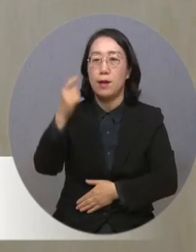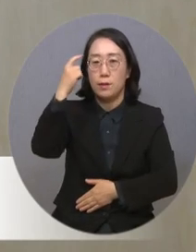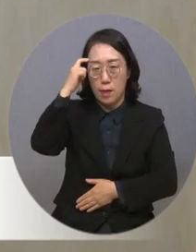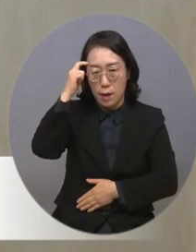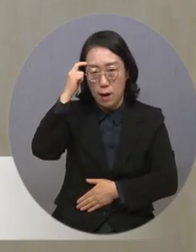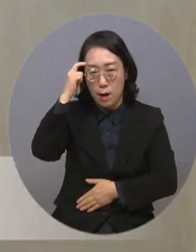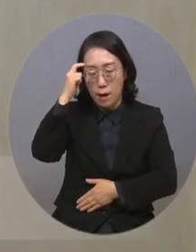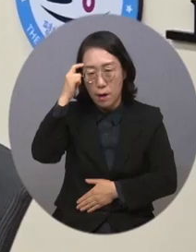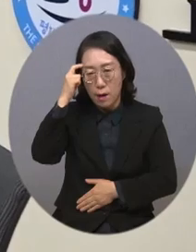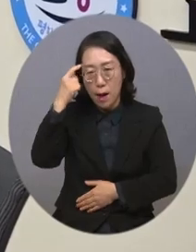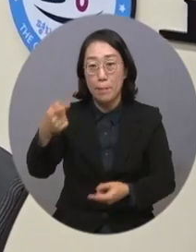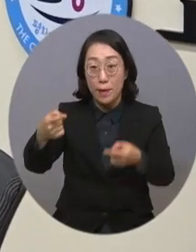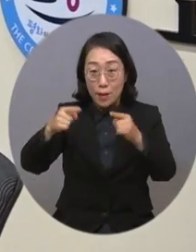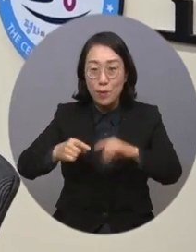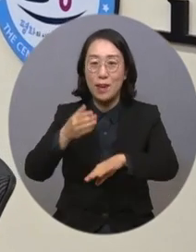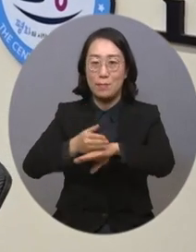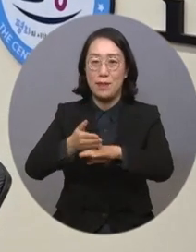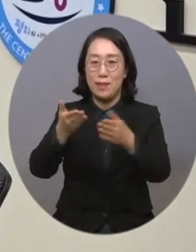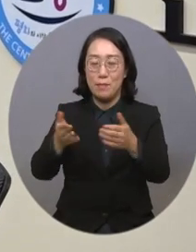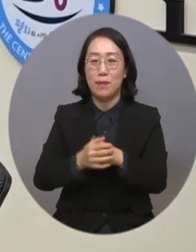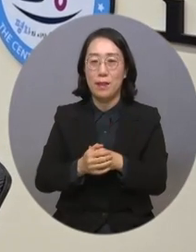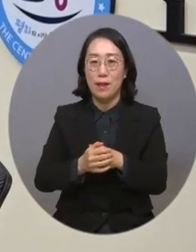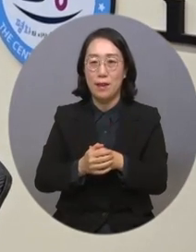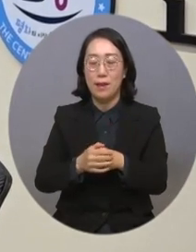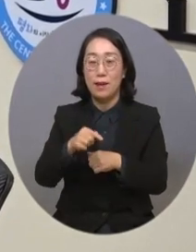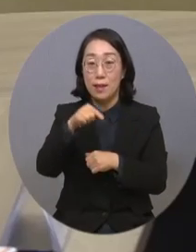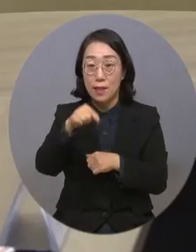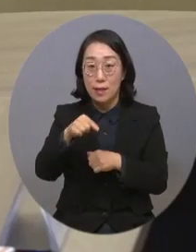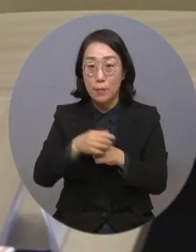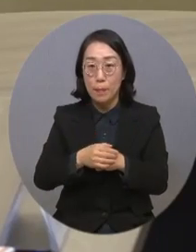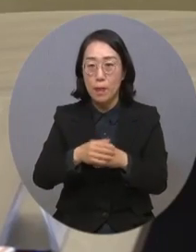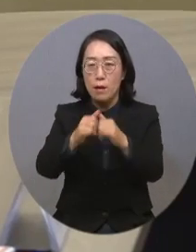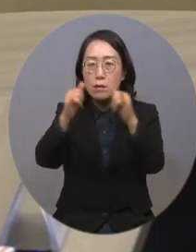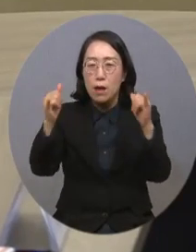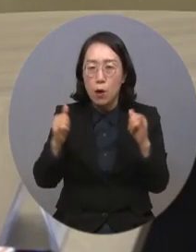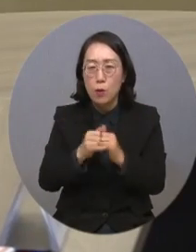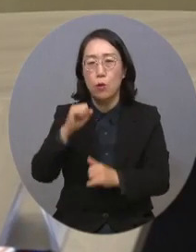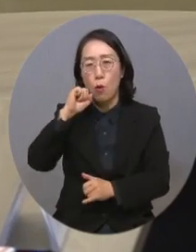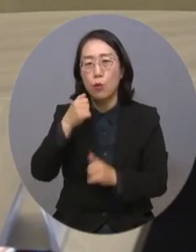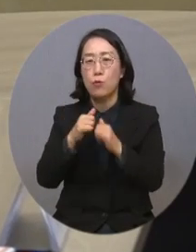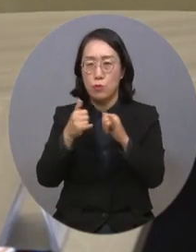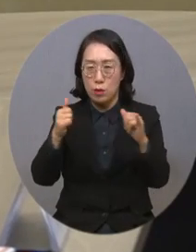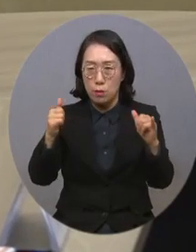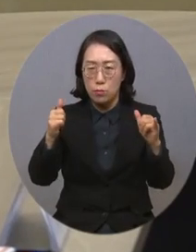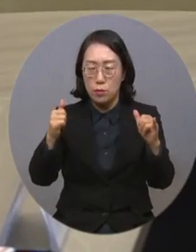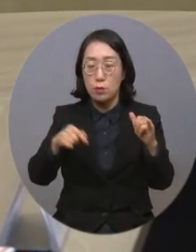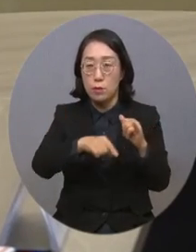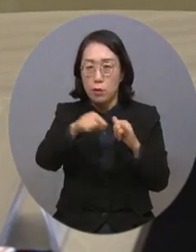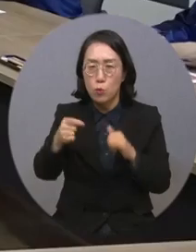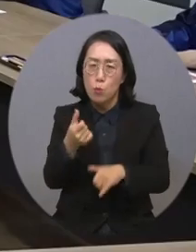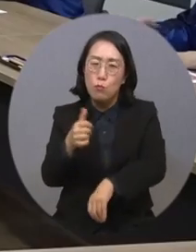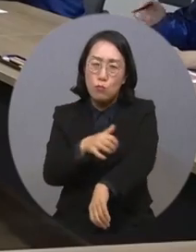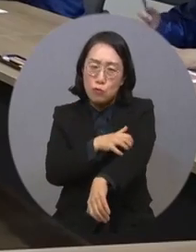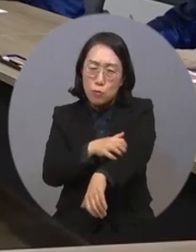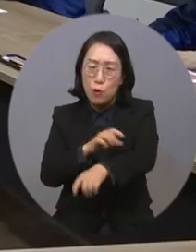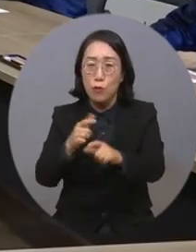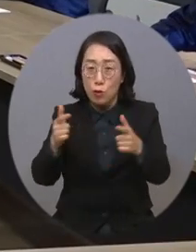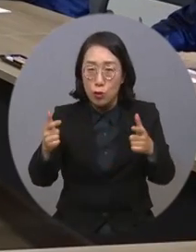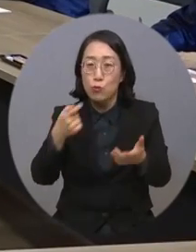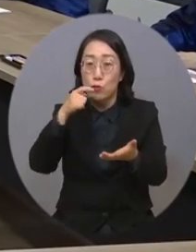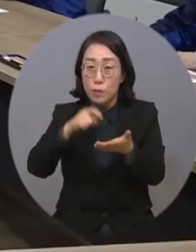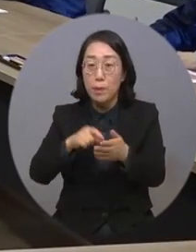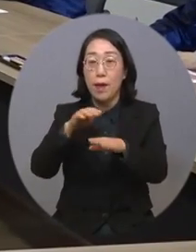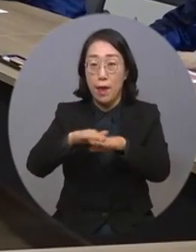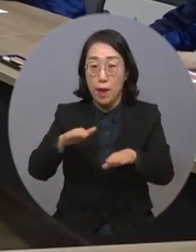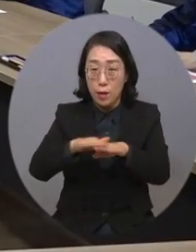주셔서 진심으로 감사합니다. 생활복지 119는 사회적 취약계층이 생활 속에서 겪는 작은 불편 상황을 쉽게